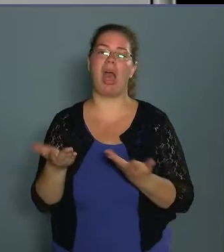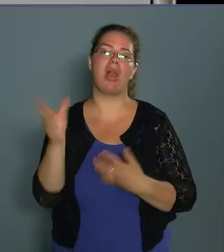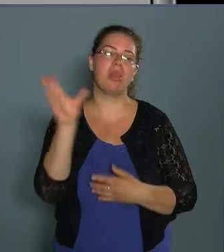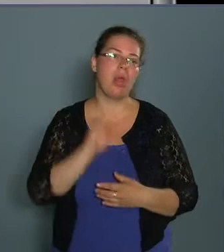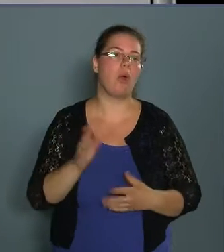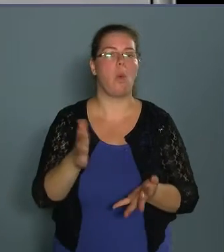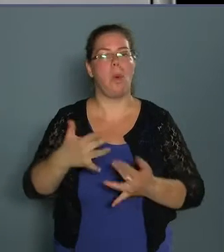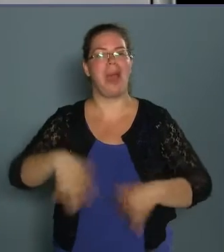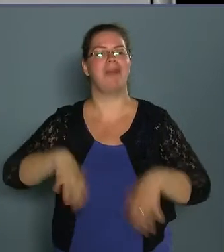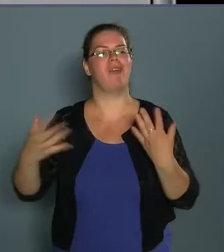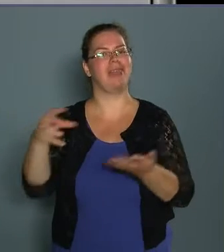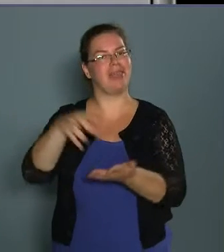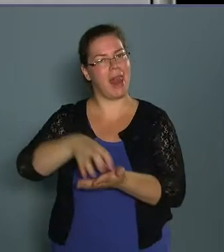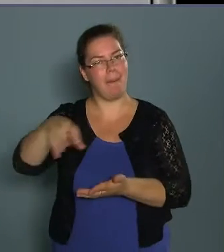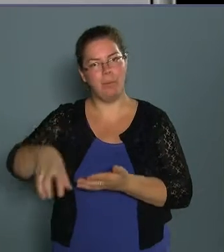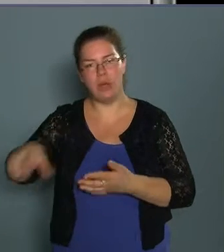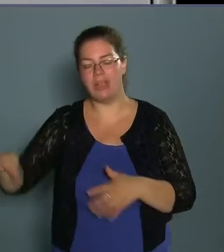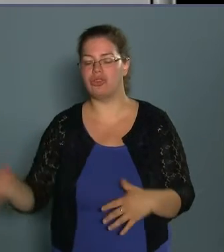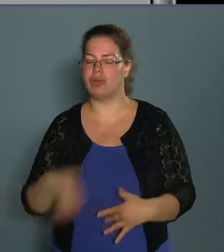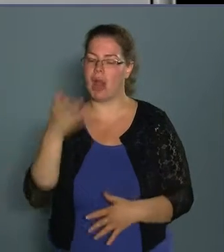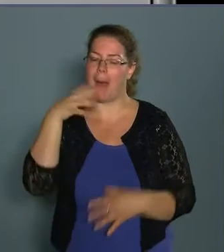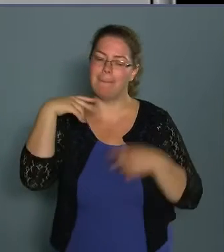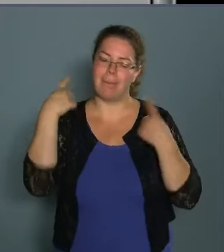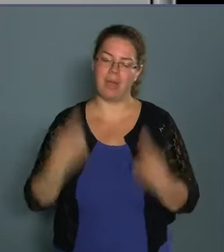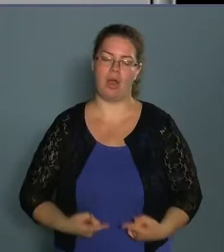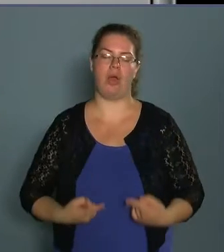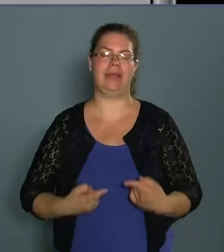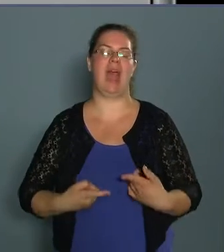vagy településnél a meghatározó